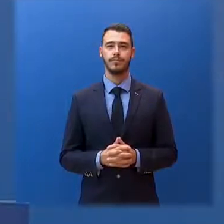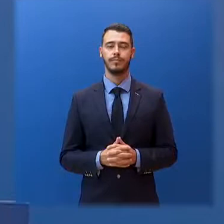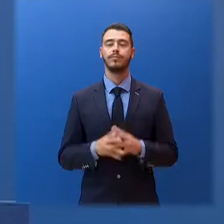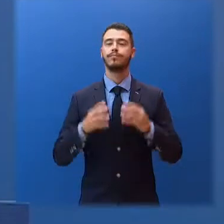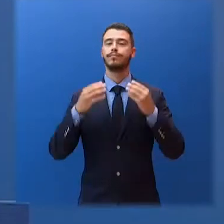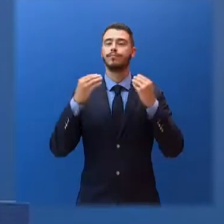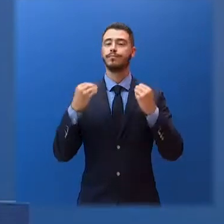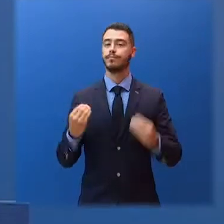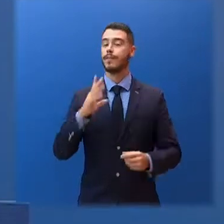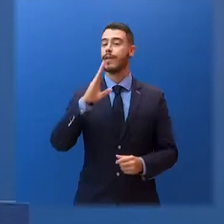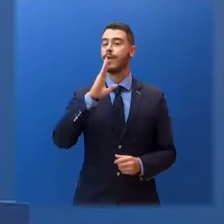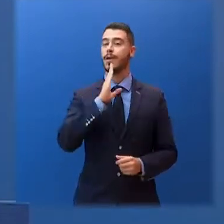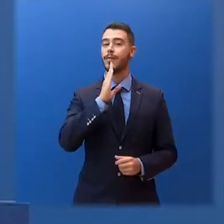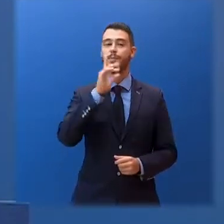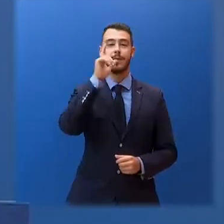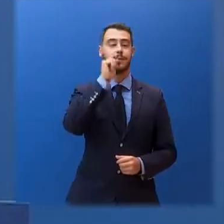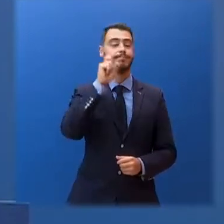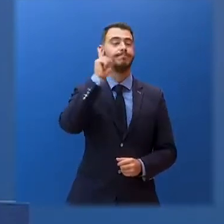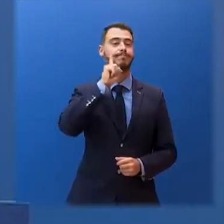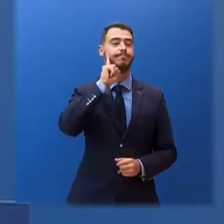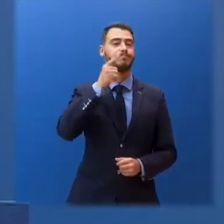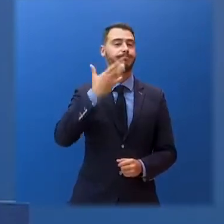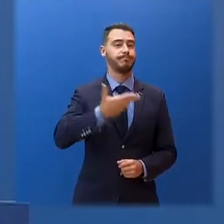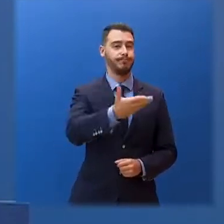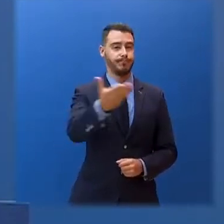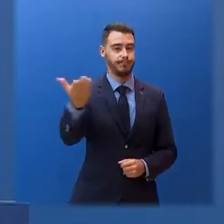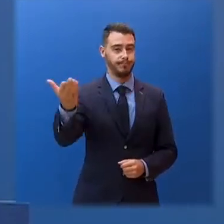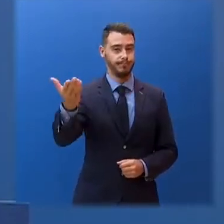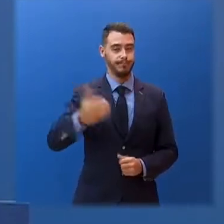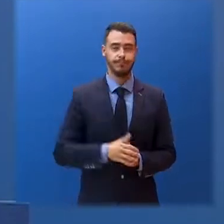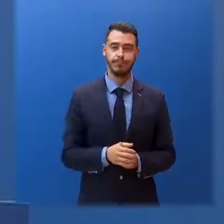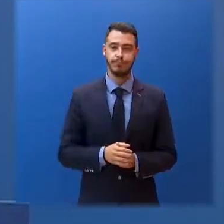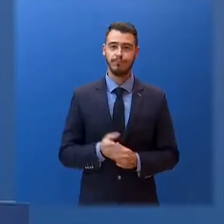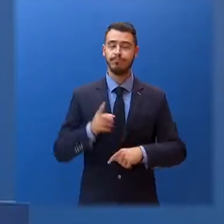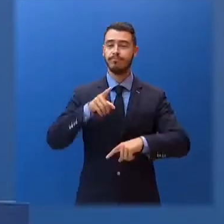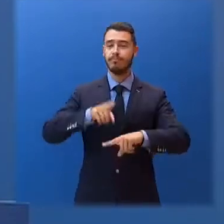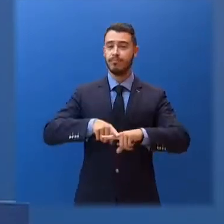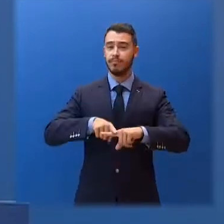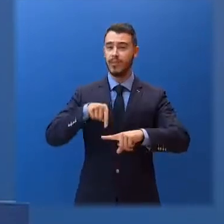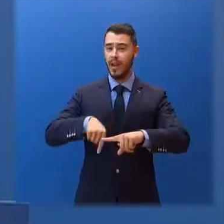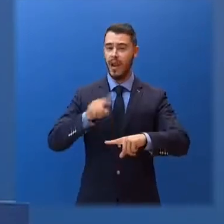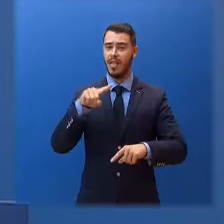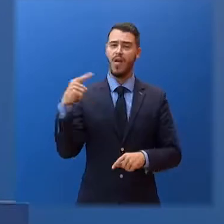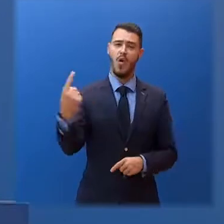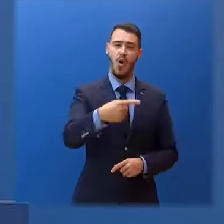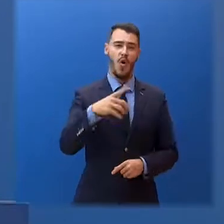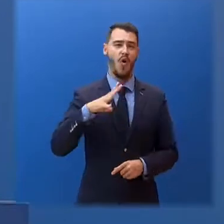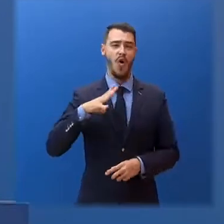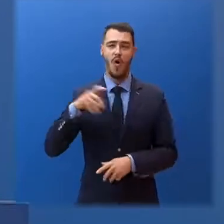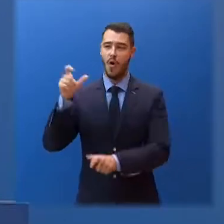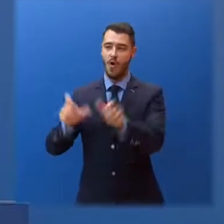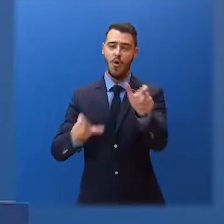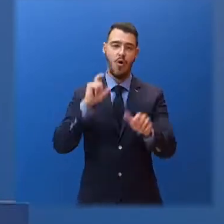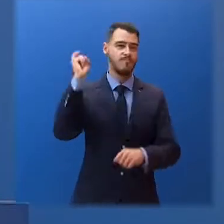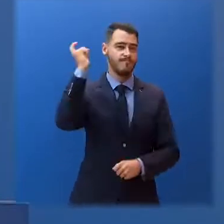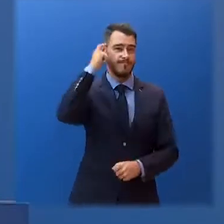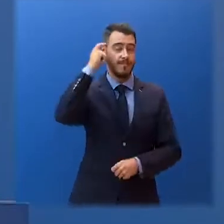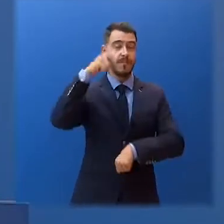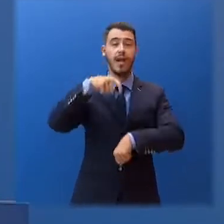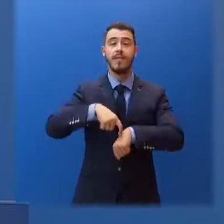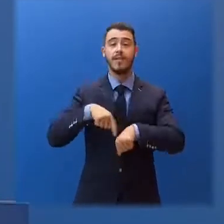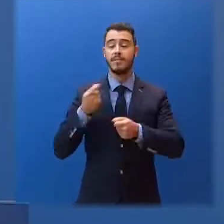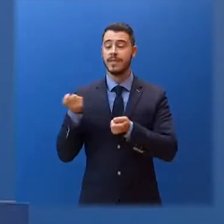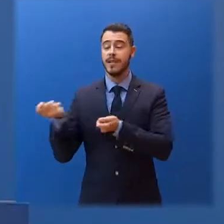Καλό μεσημέρι σε όλες και όλους. Η χώρα μας, όπως αντιλαμβάνονται όλοι οι πολίτες, αντιμετωπίζει ταυτόχρονα δύο